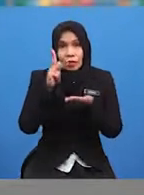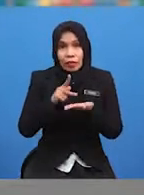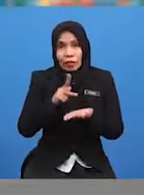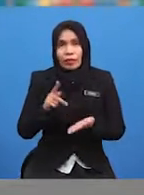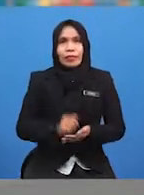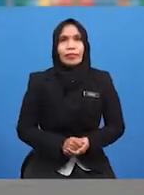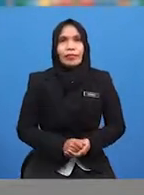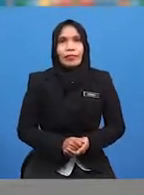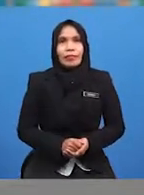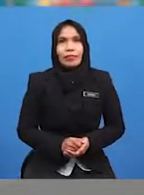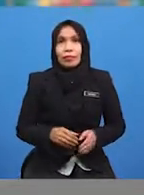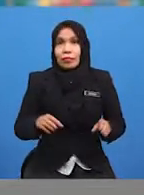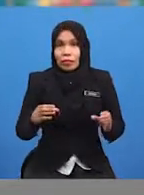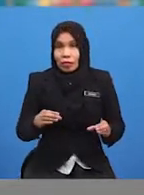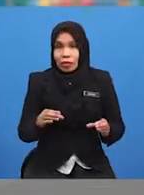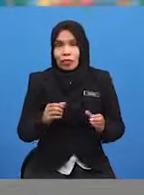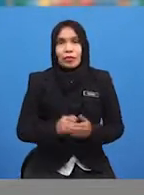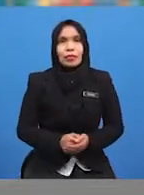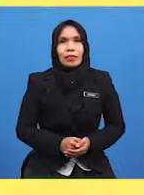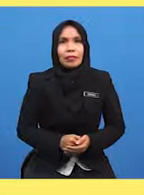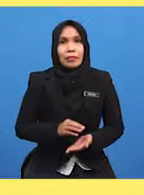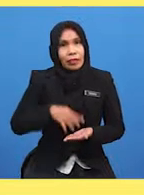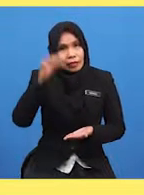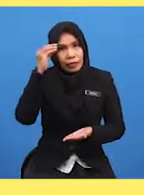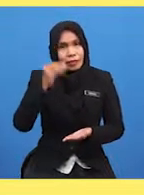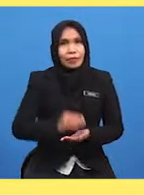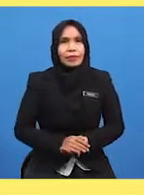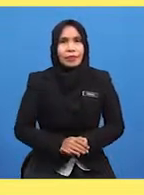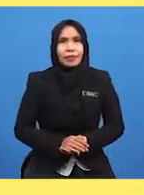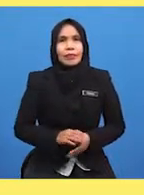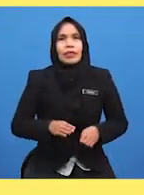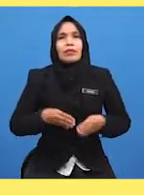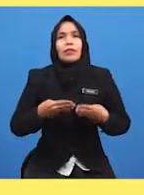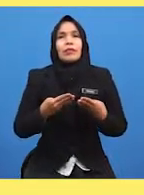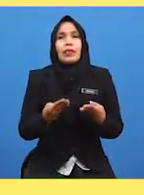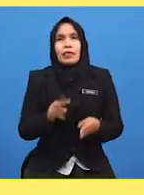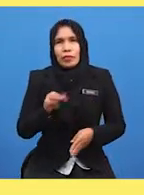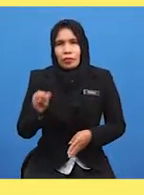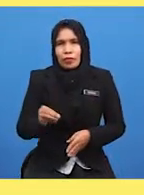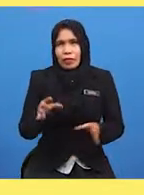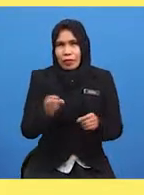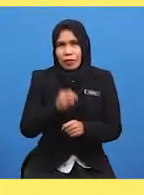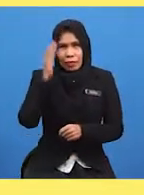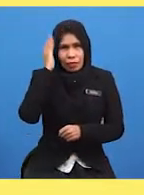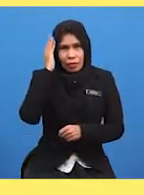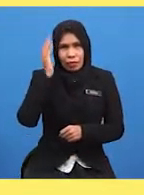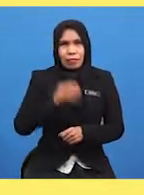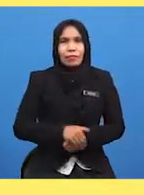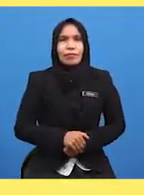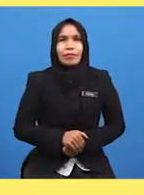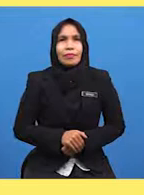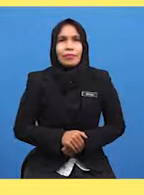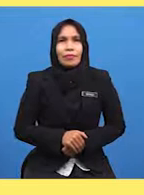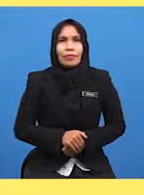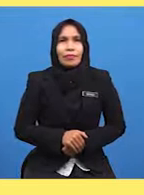mengingat fakta melalui kaedah socress Bagaimana murid-murid dapat mengingat Melalui teknik suka itu